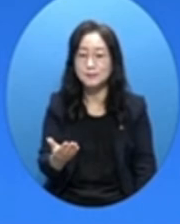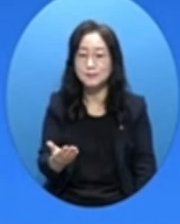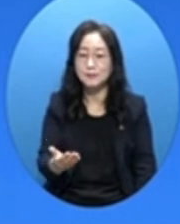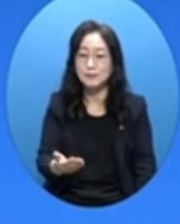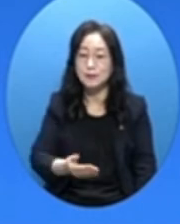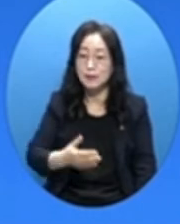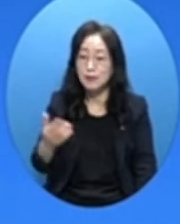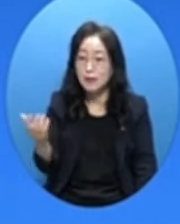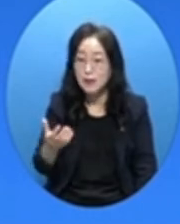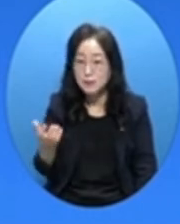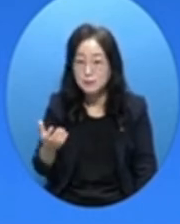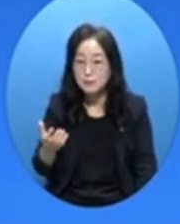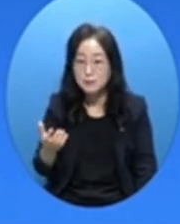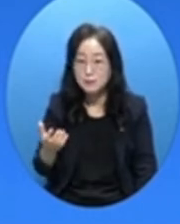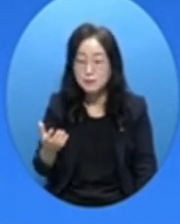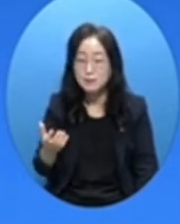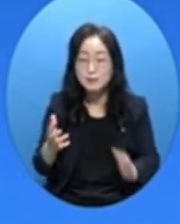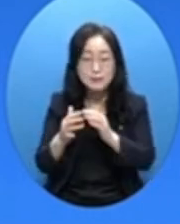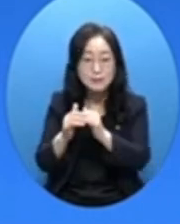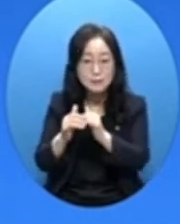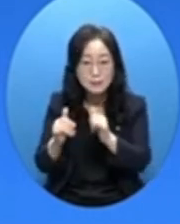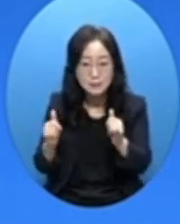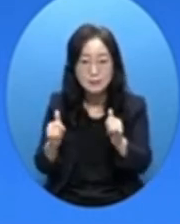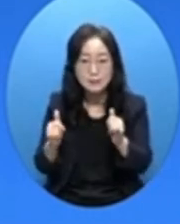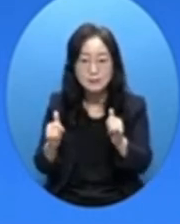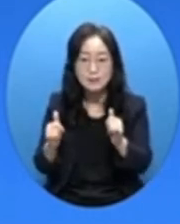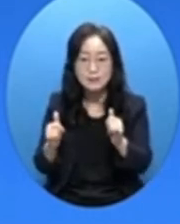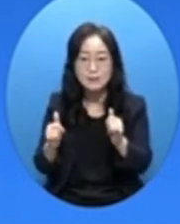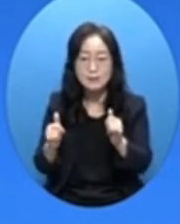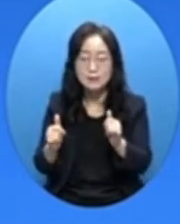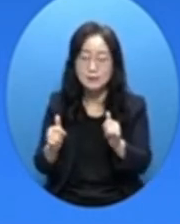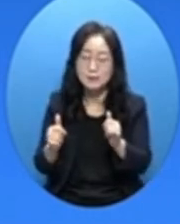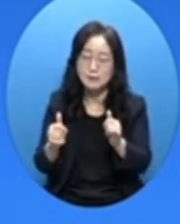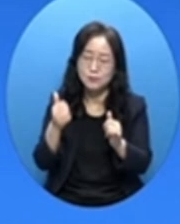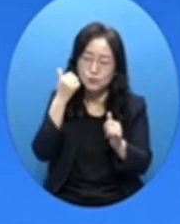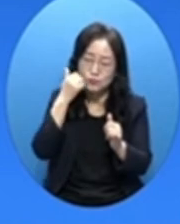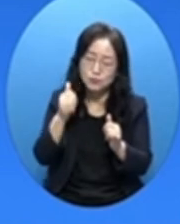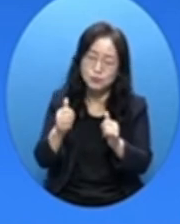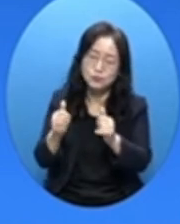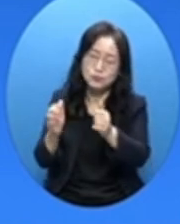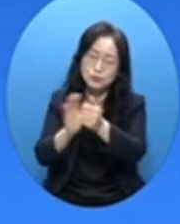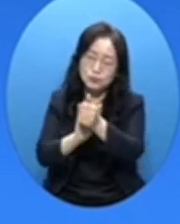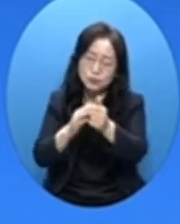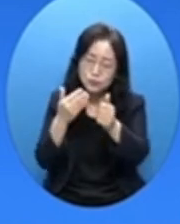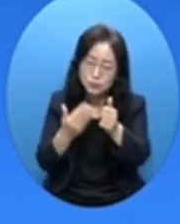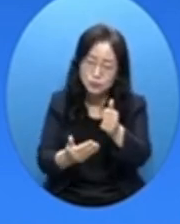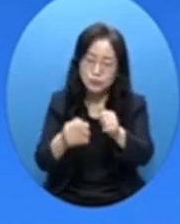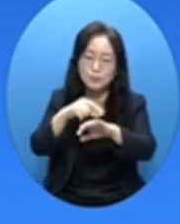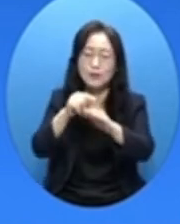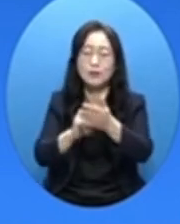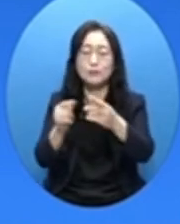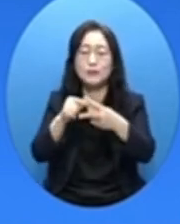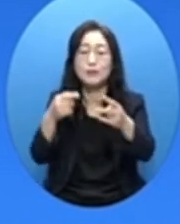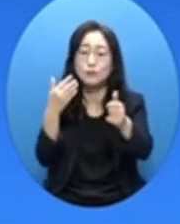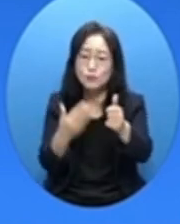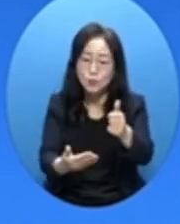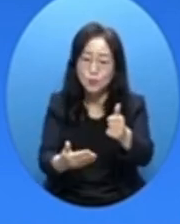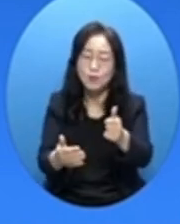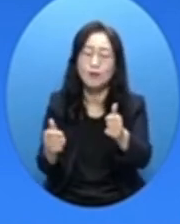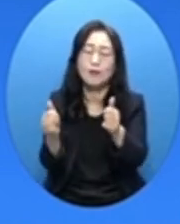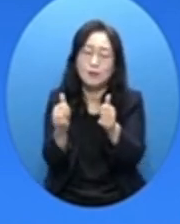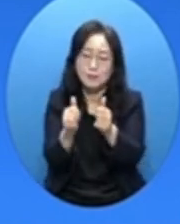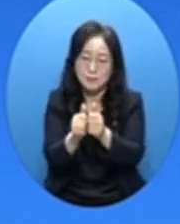아픈 사람하고는 같이 옆에서 그분의 마음을 이해하고 있어주는